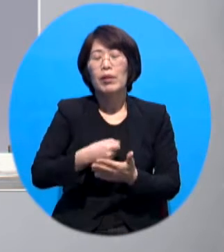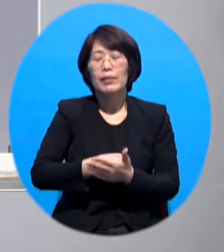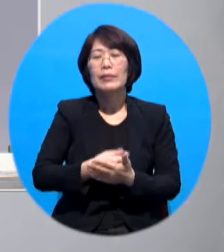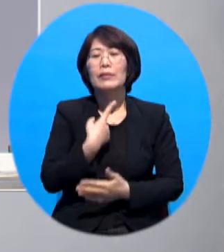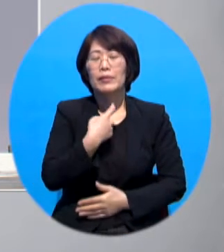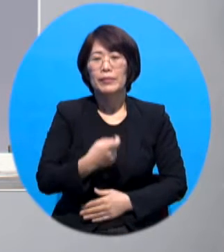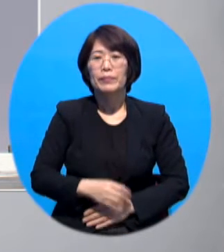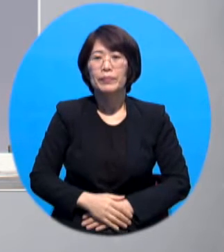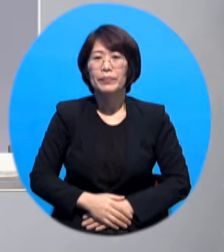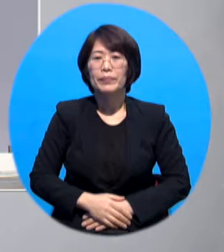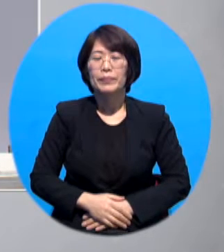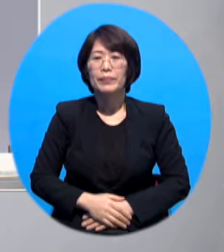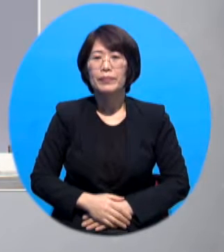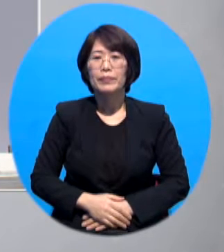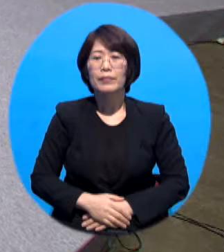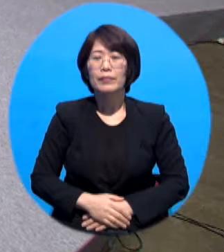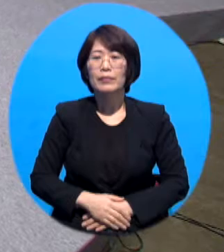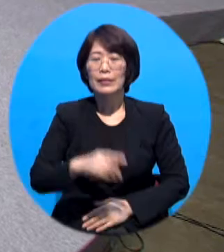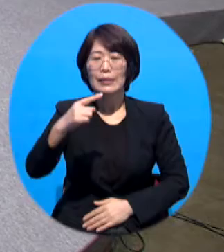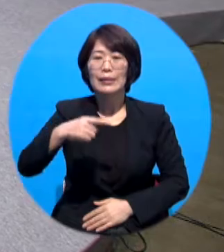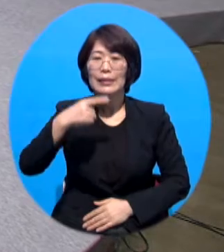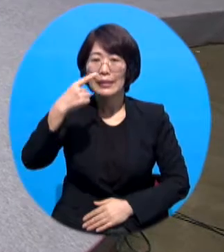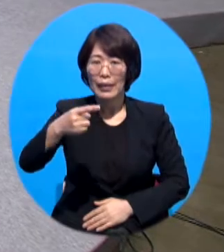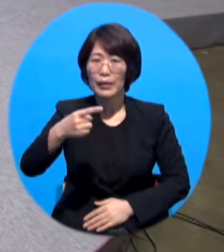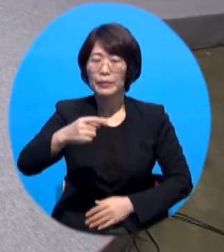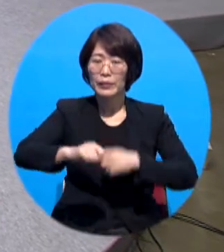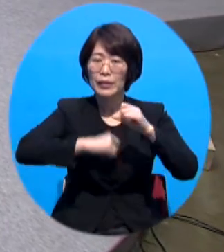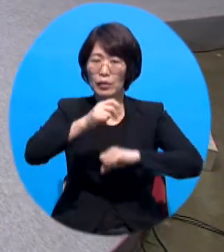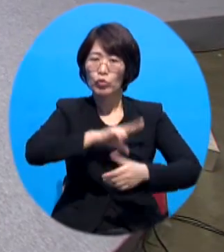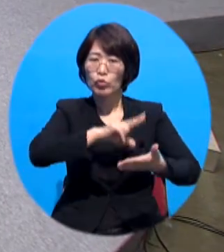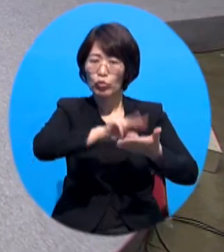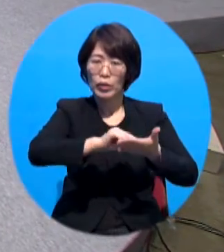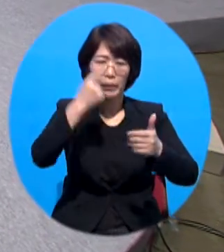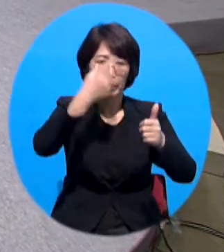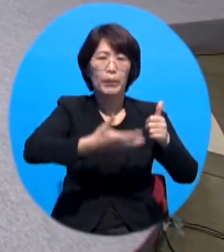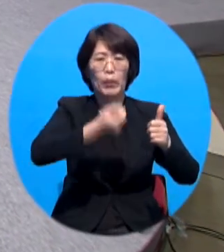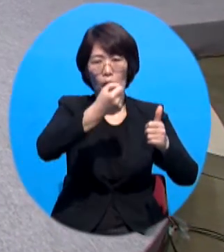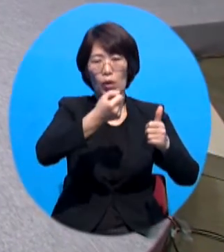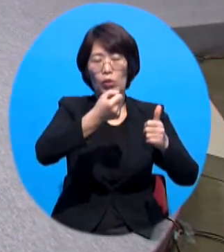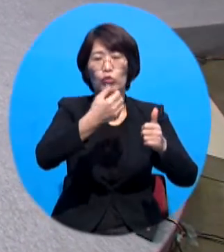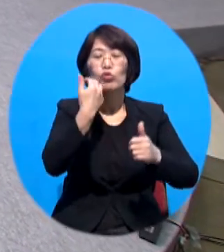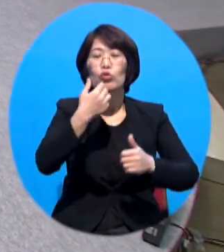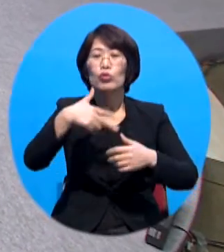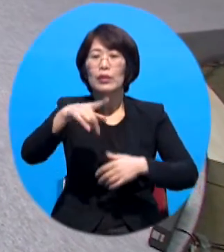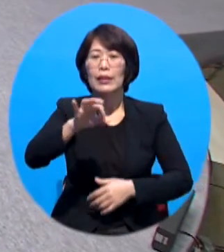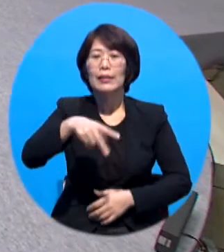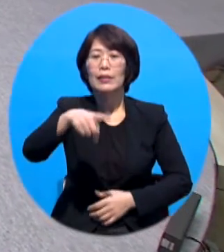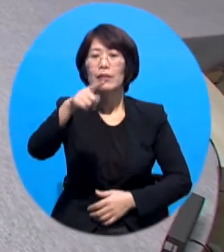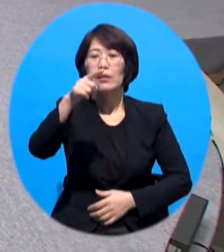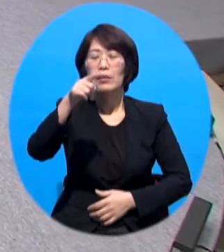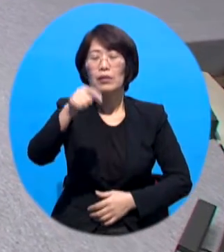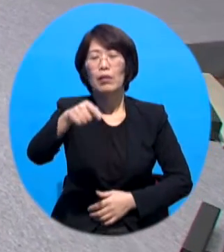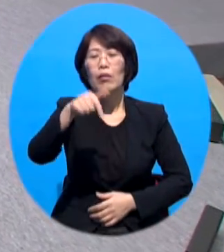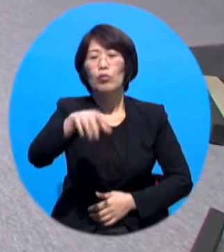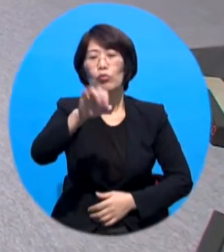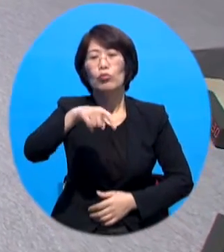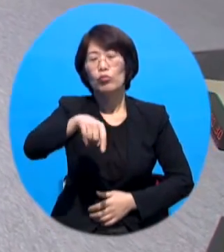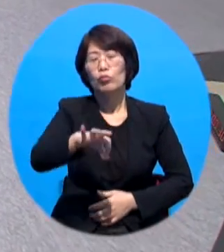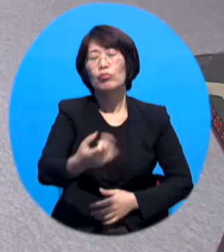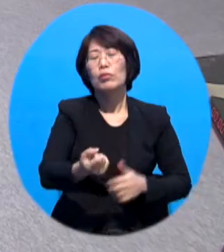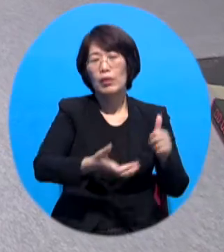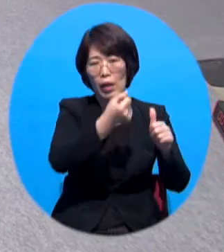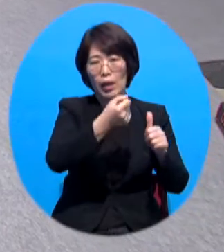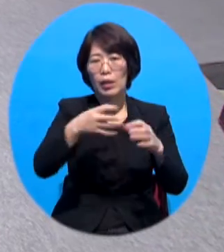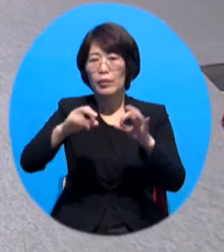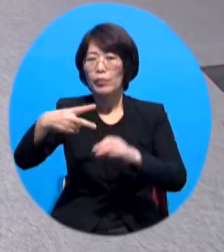적이 있습니다 네 다음 자유주제 의 주도권 토론 은장 소금 후보에게 주도권을 드리겠습니다 먼저 김동한